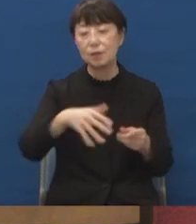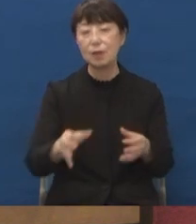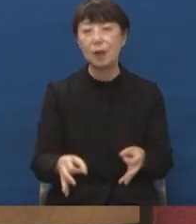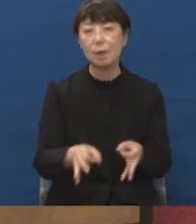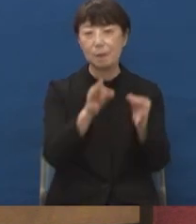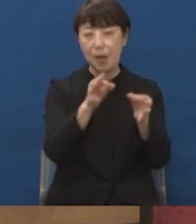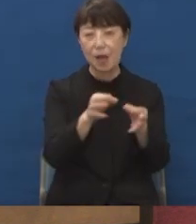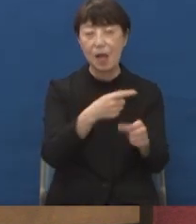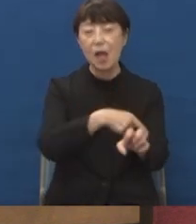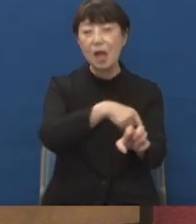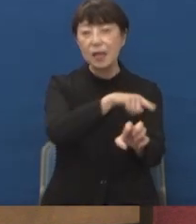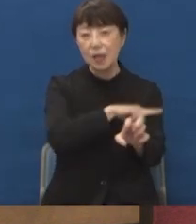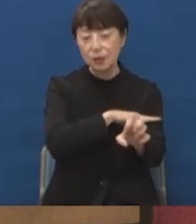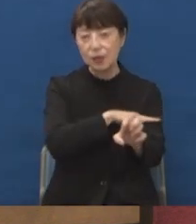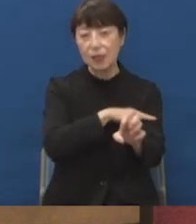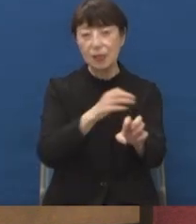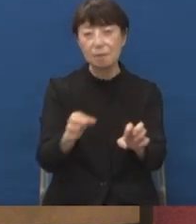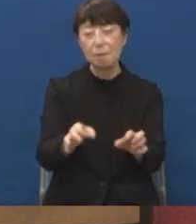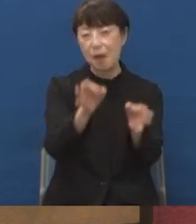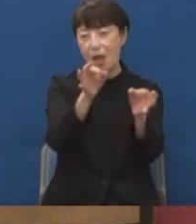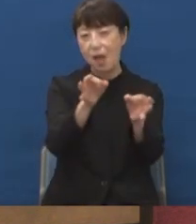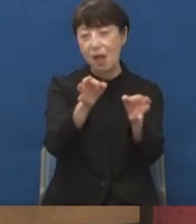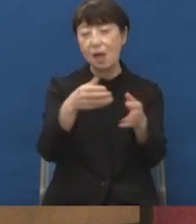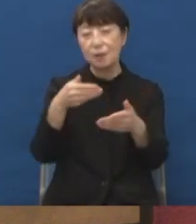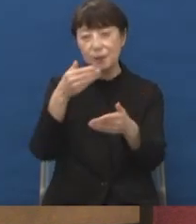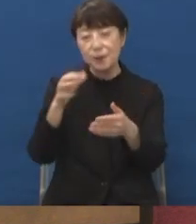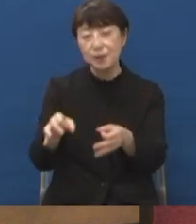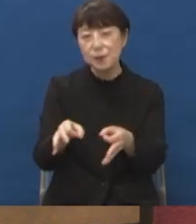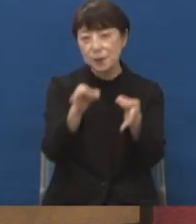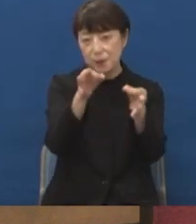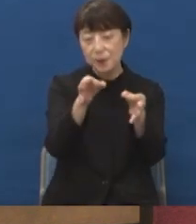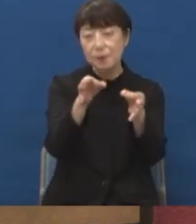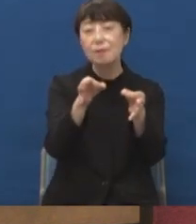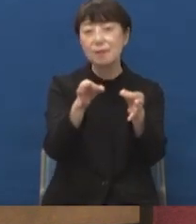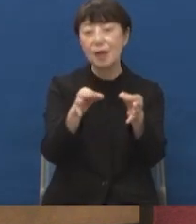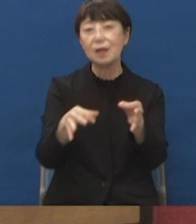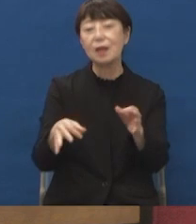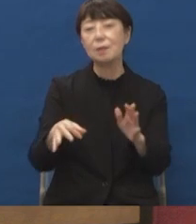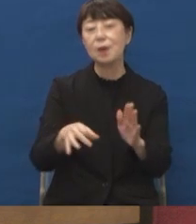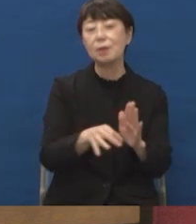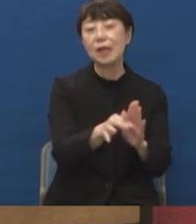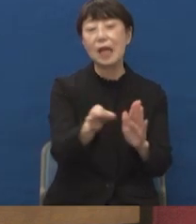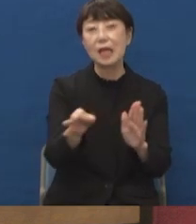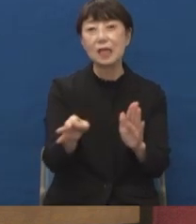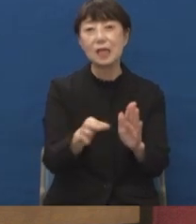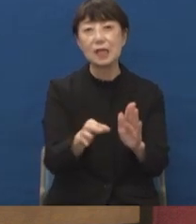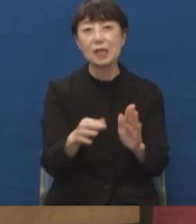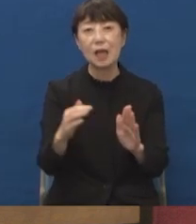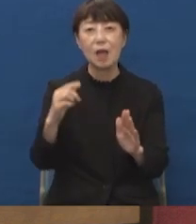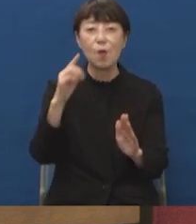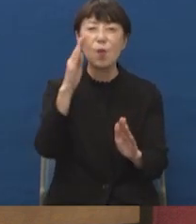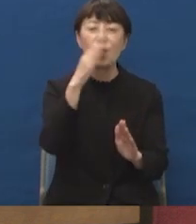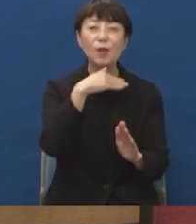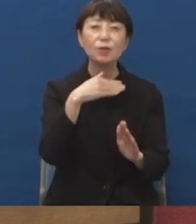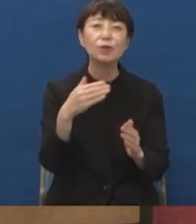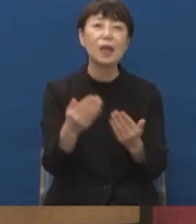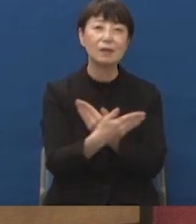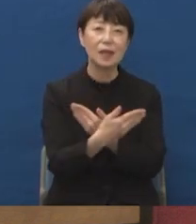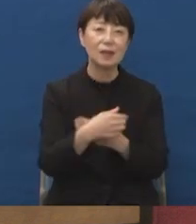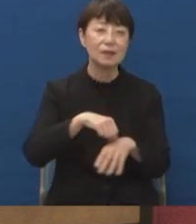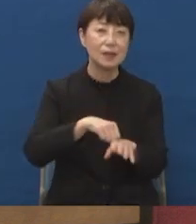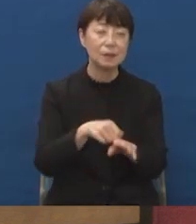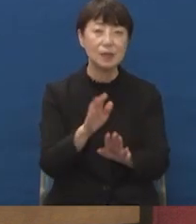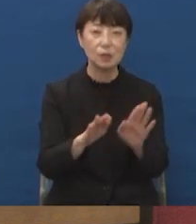ー、食料価格の高騰、世界的な景気後退懸念など、経済を取り巻く環境には厳しさが増しています